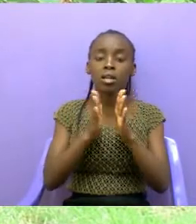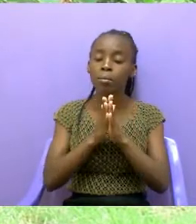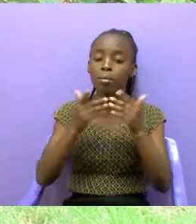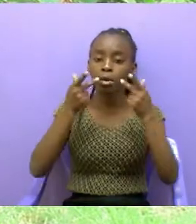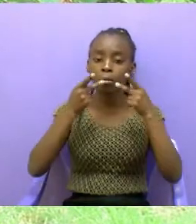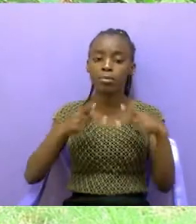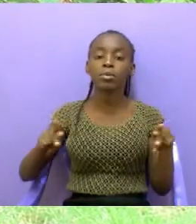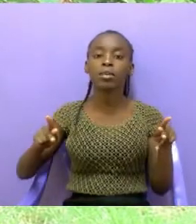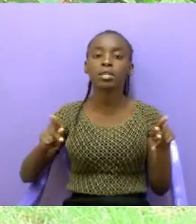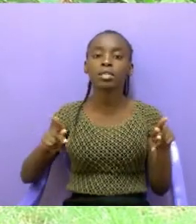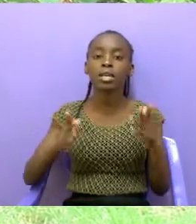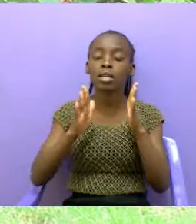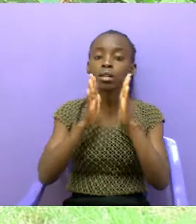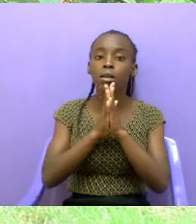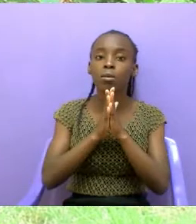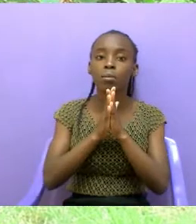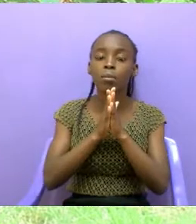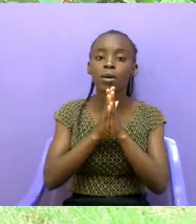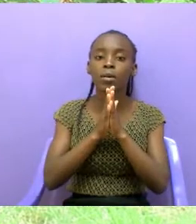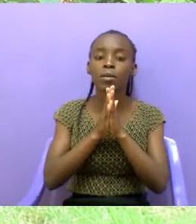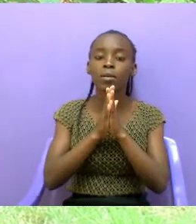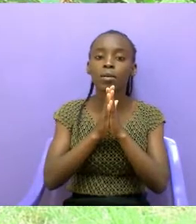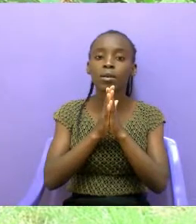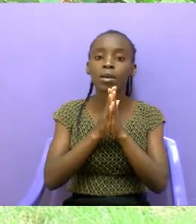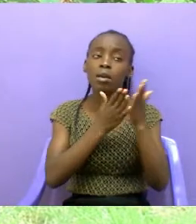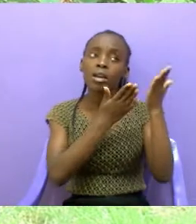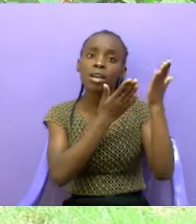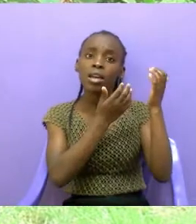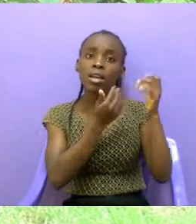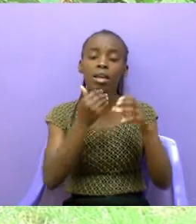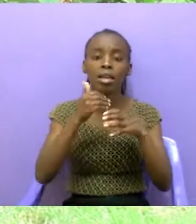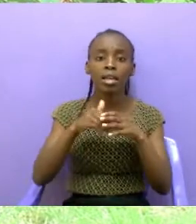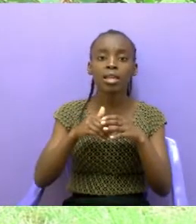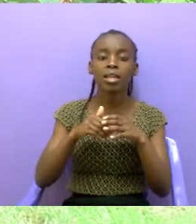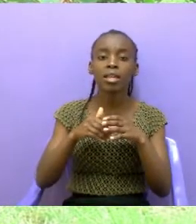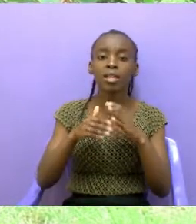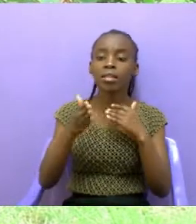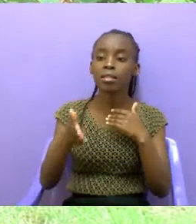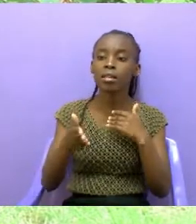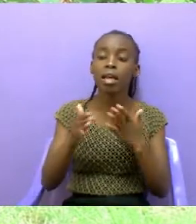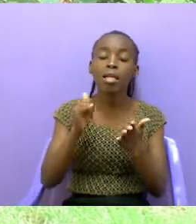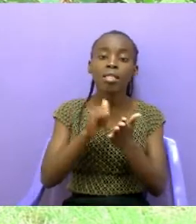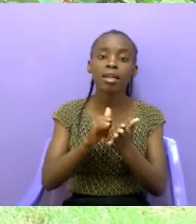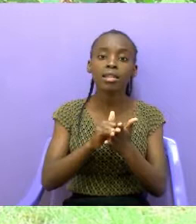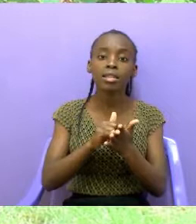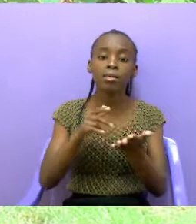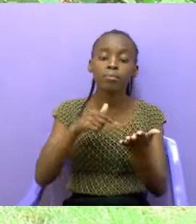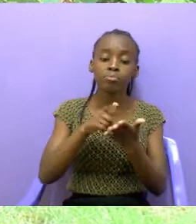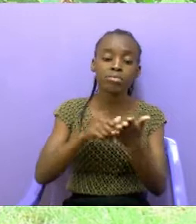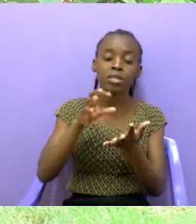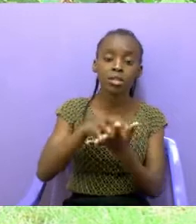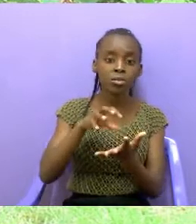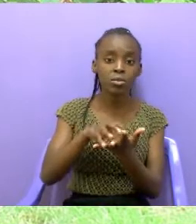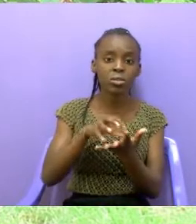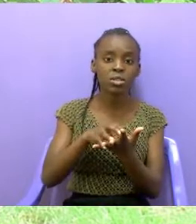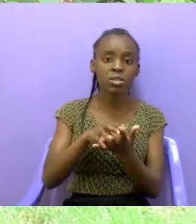Ninaomba tumaini likajengeke ndani yao. Ya kwamba Bwana hali hii ya kudumu ni ya muda mfupi sana, na